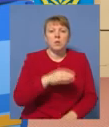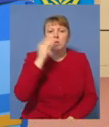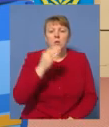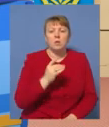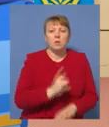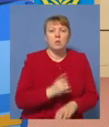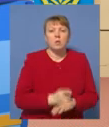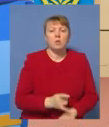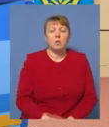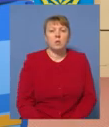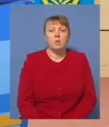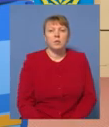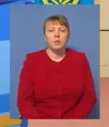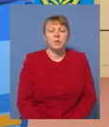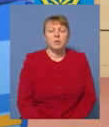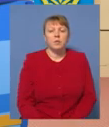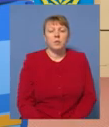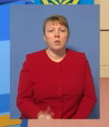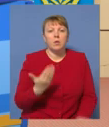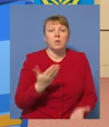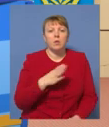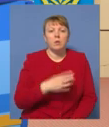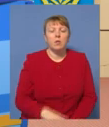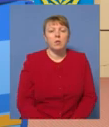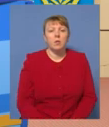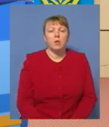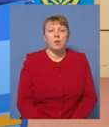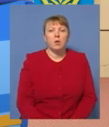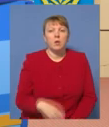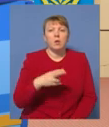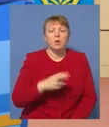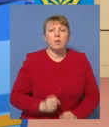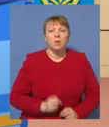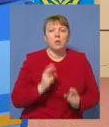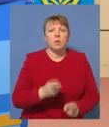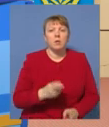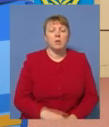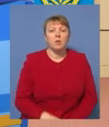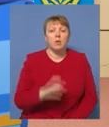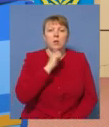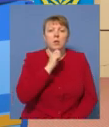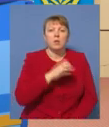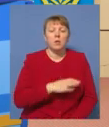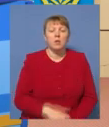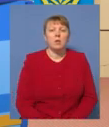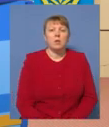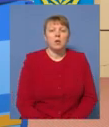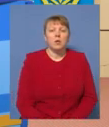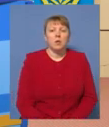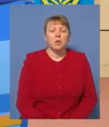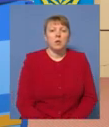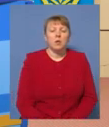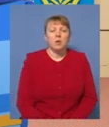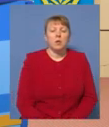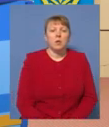стали актуальны мошенничества. Раньше, если у нас основным видом преступления преобладали кражи, то сейчас уже на,